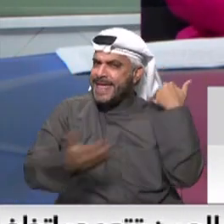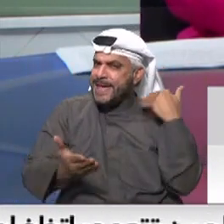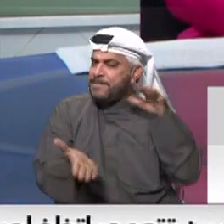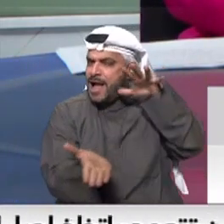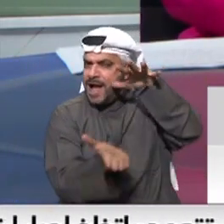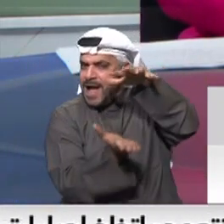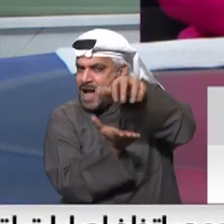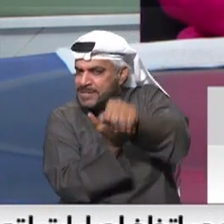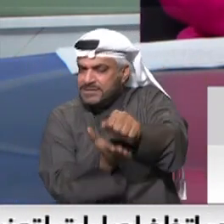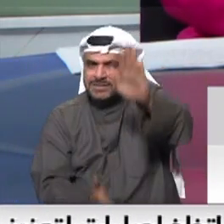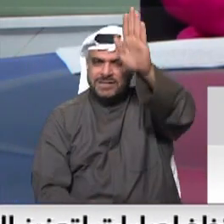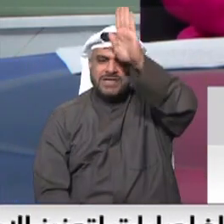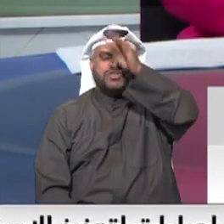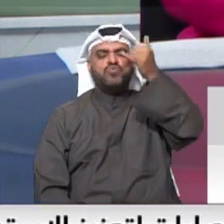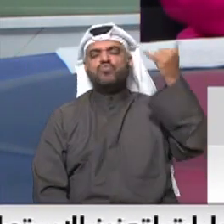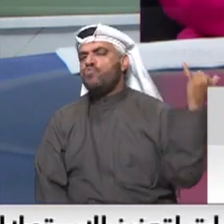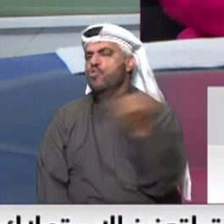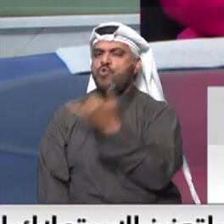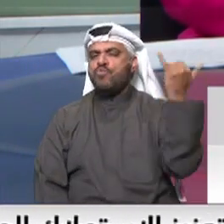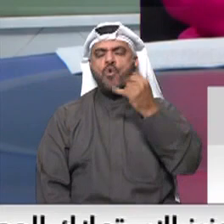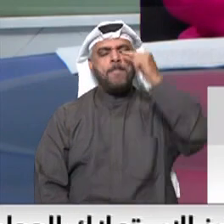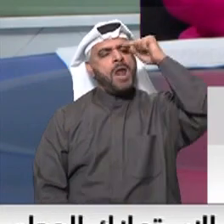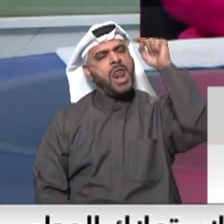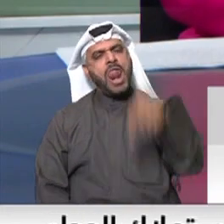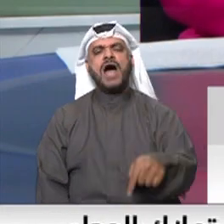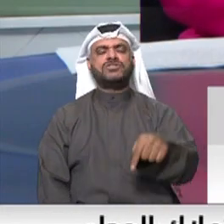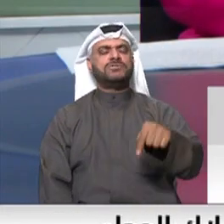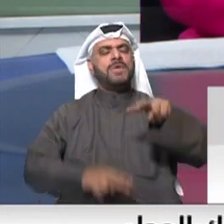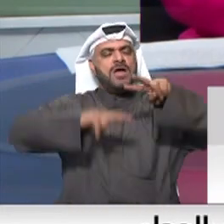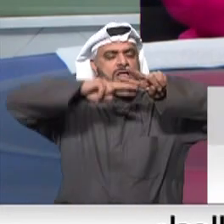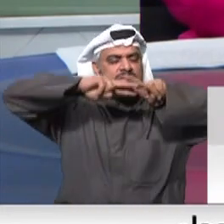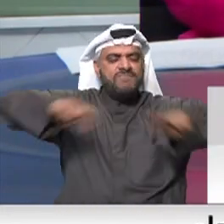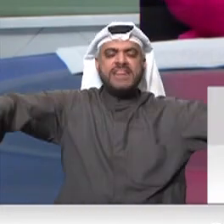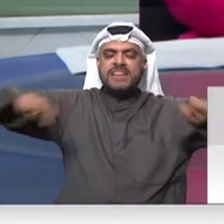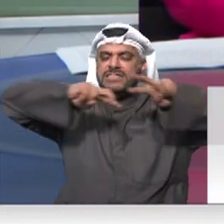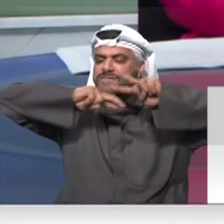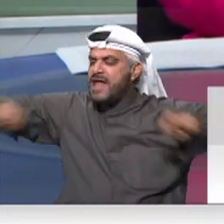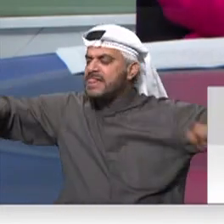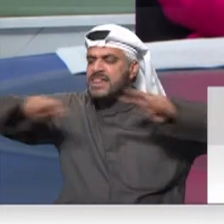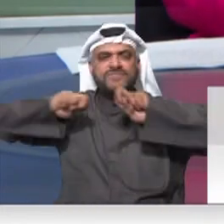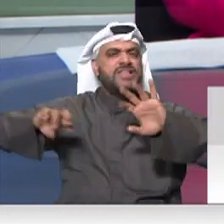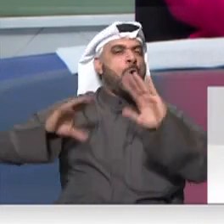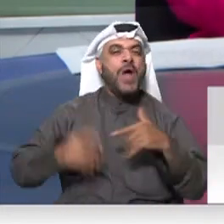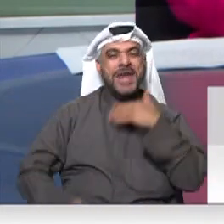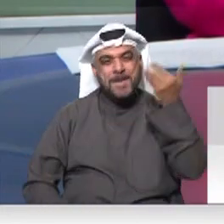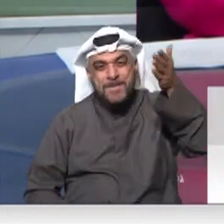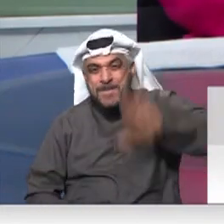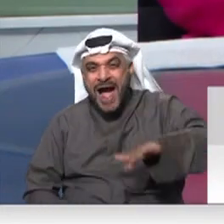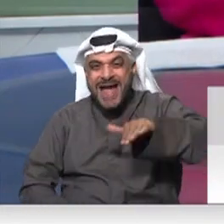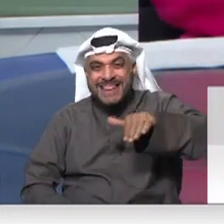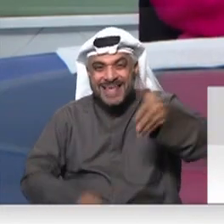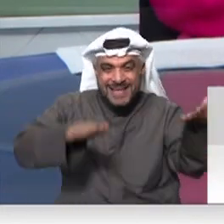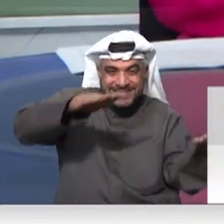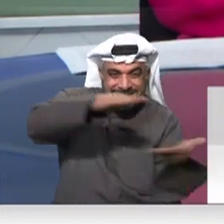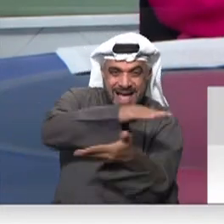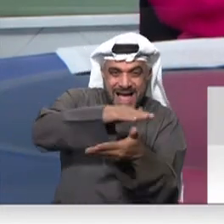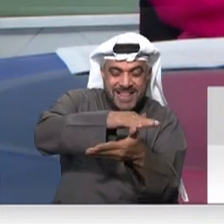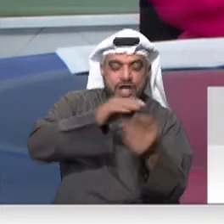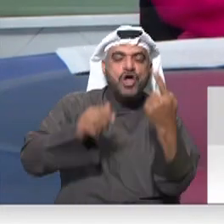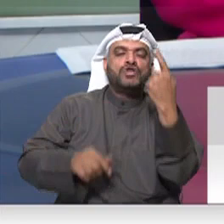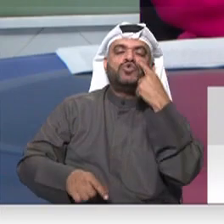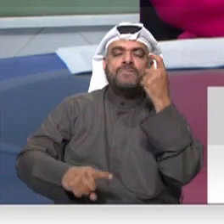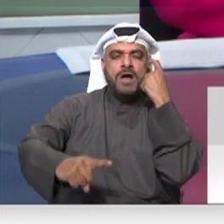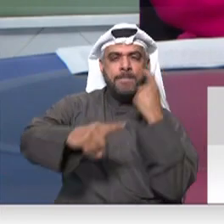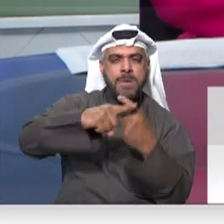الغاشم احد الركائز الاساسيه التي تنطلق منها السياسه الخارجيه للكويت جاء ذلك